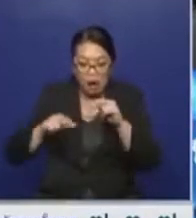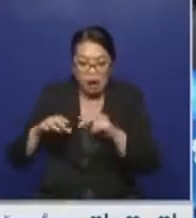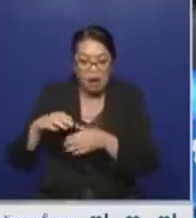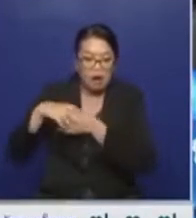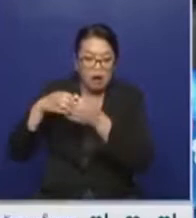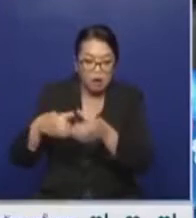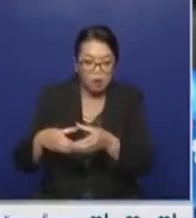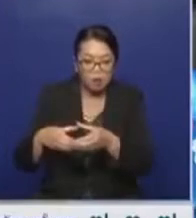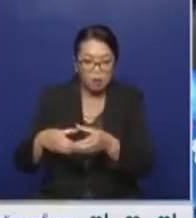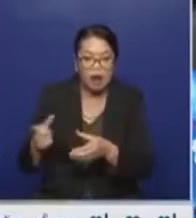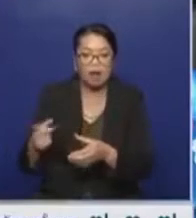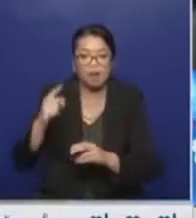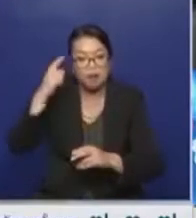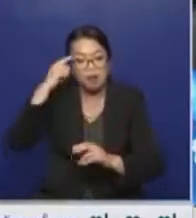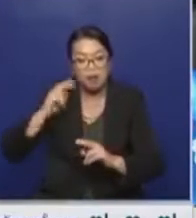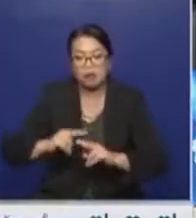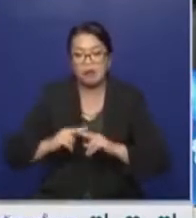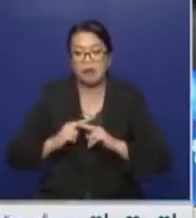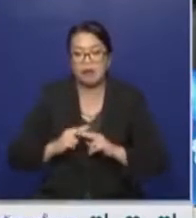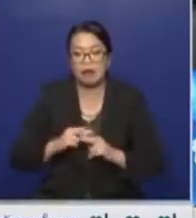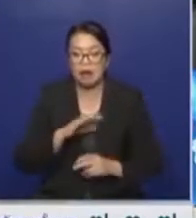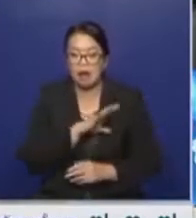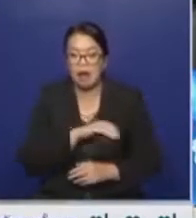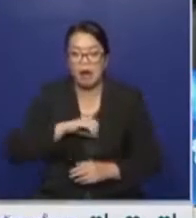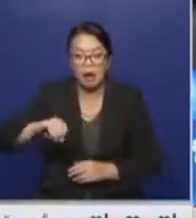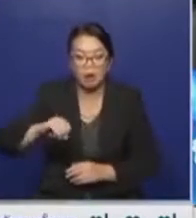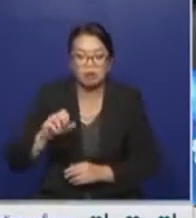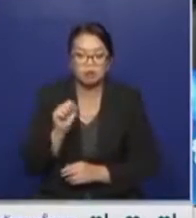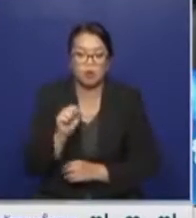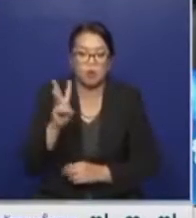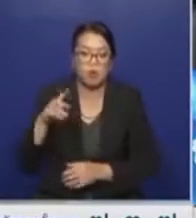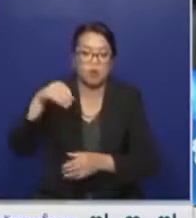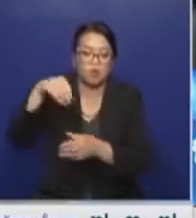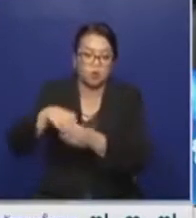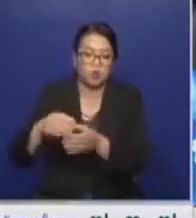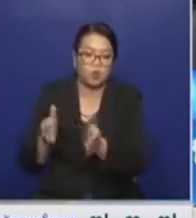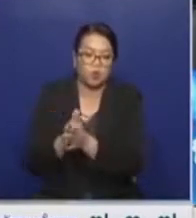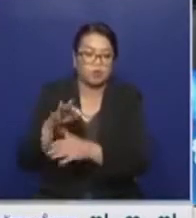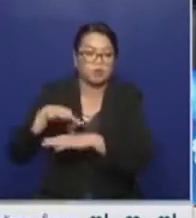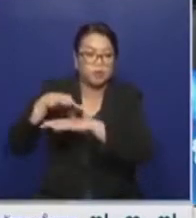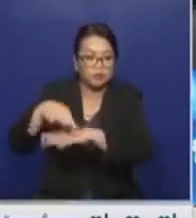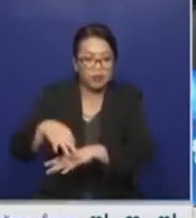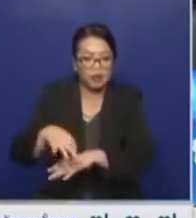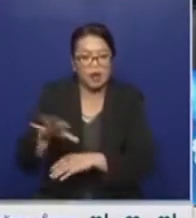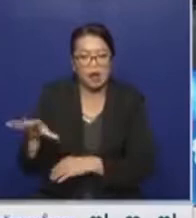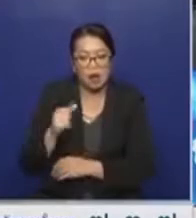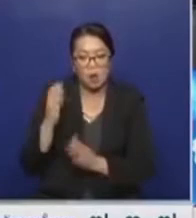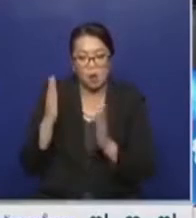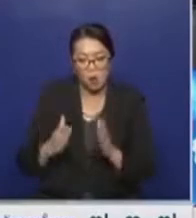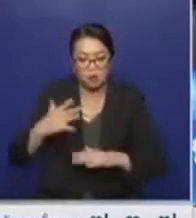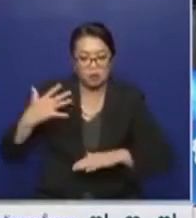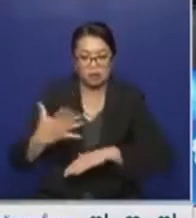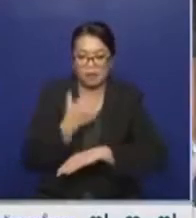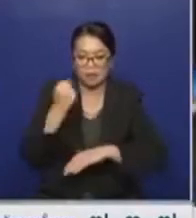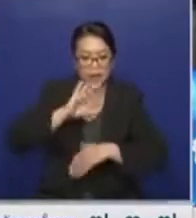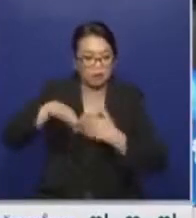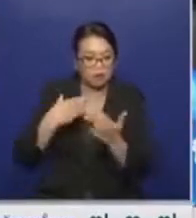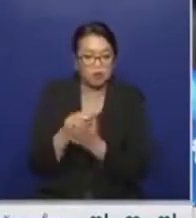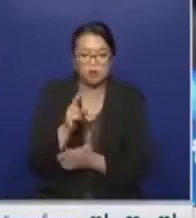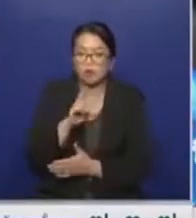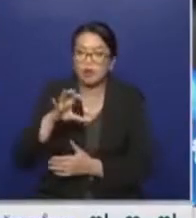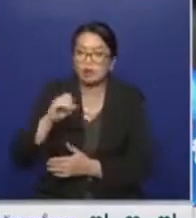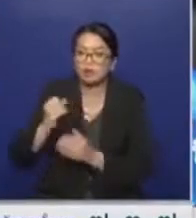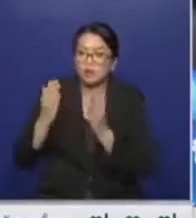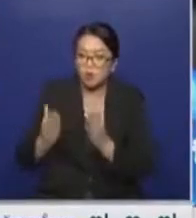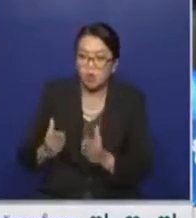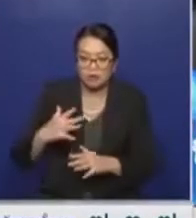ก็ดันสรรหาตัวเองเนี่ยเข้าไปเป็นสว.ด้วยนะคะเป็นการนำเอาคนของเผด็จการ250คนเนี่ยเข้า